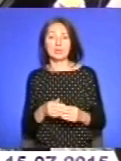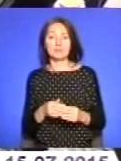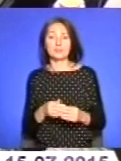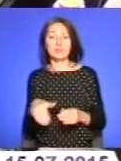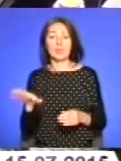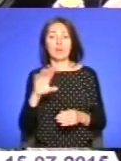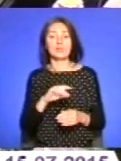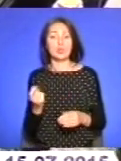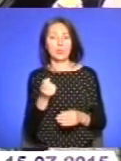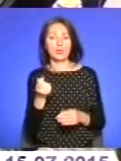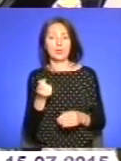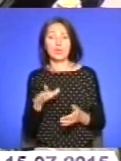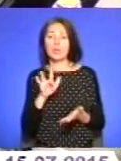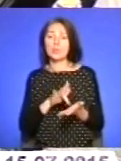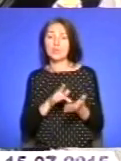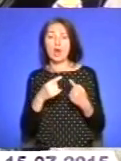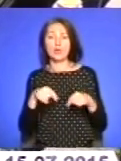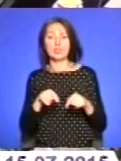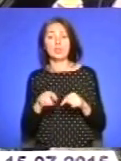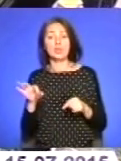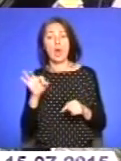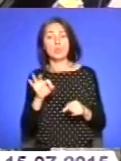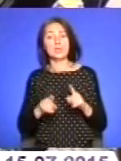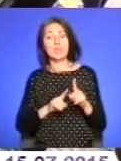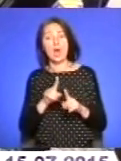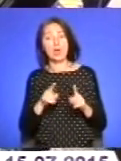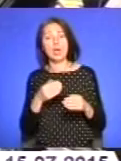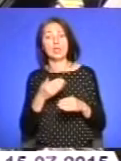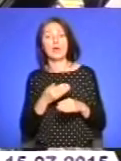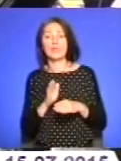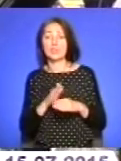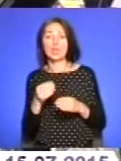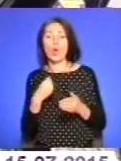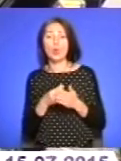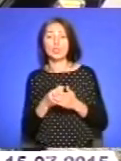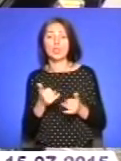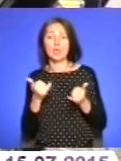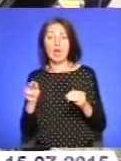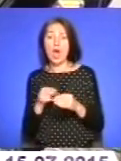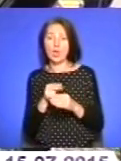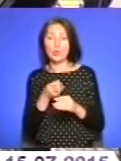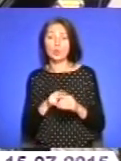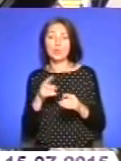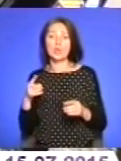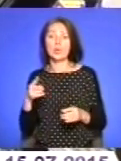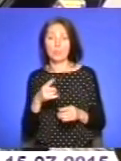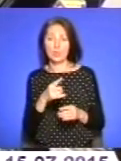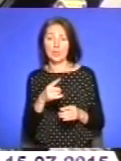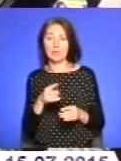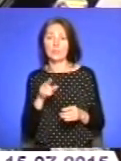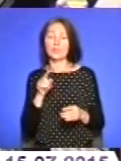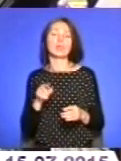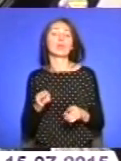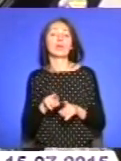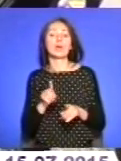Всі потроху міська організація, обласна рада виділила кошти на ремонт цих автомобілів. Так що,